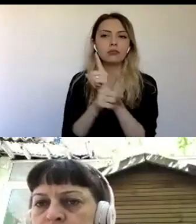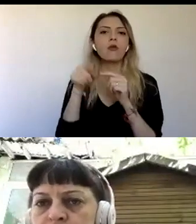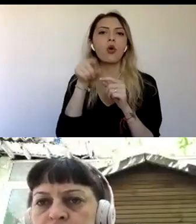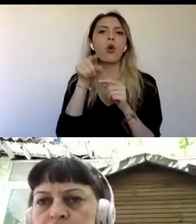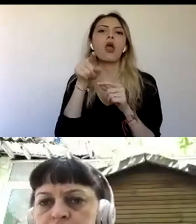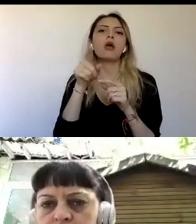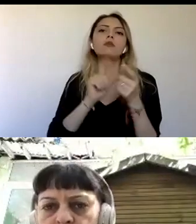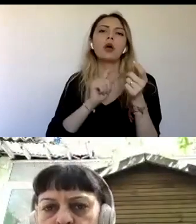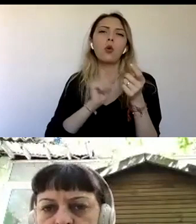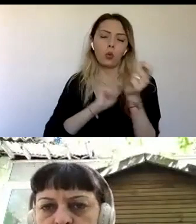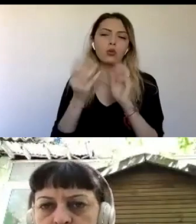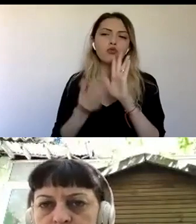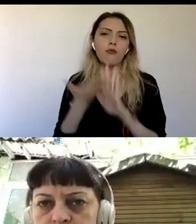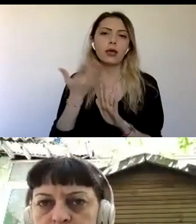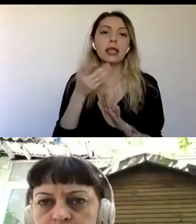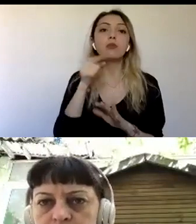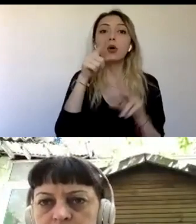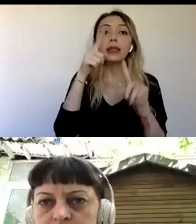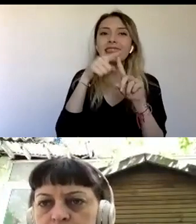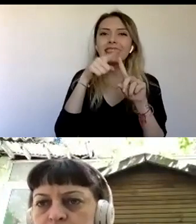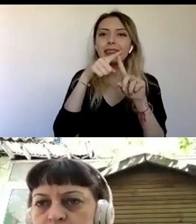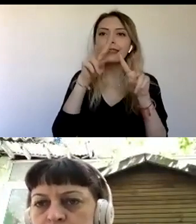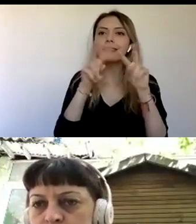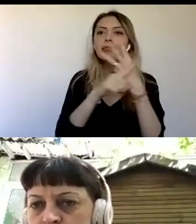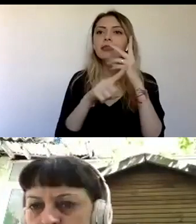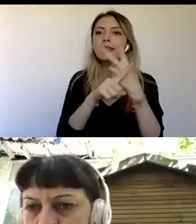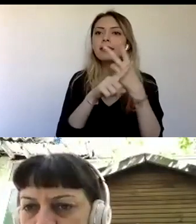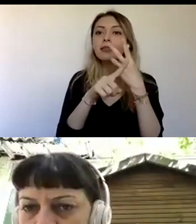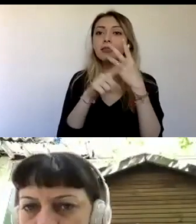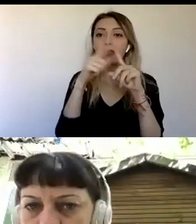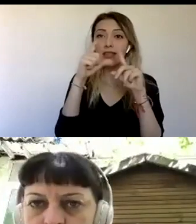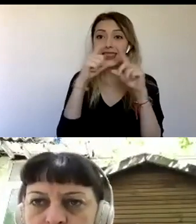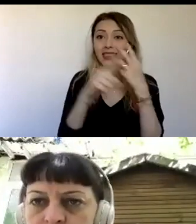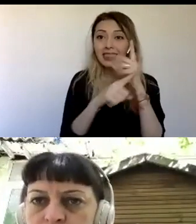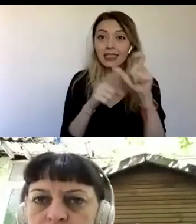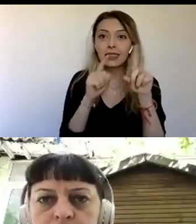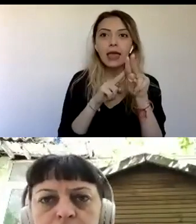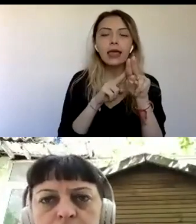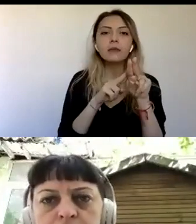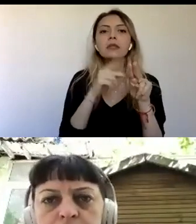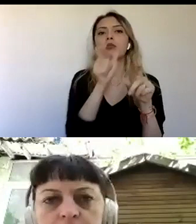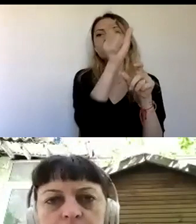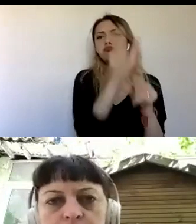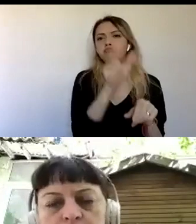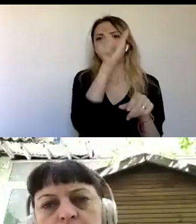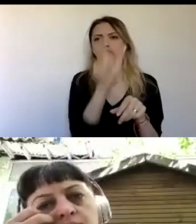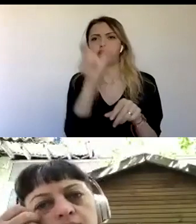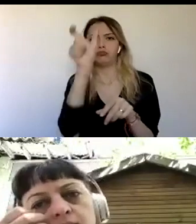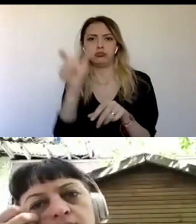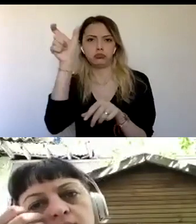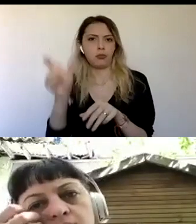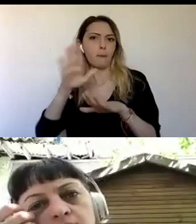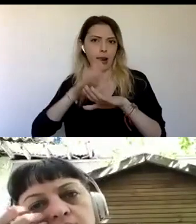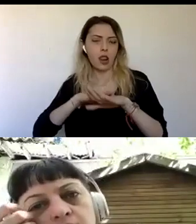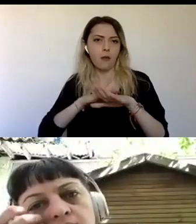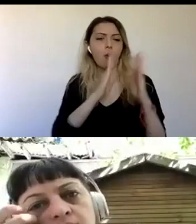böyle sütunlara, kısımlara bölüyor. Buraya da gelip listenizi ekleyebilirsiniz. Mesela ben şu en baştaki kısma sivil